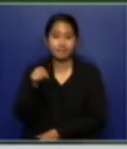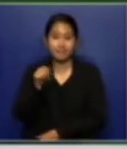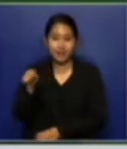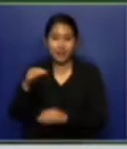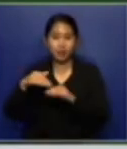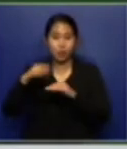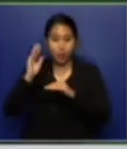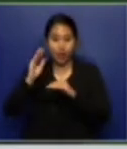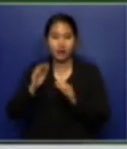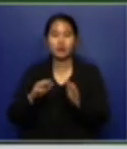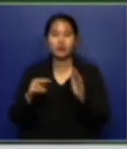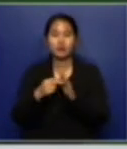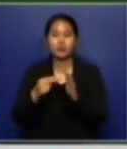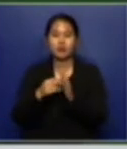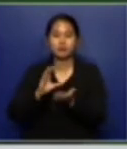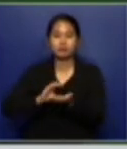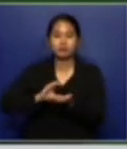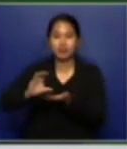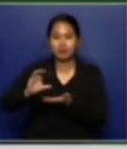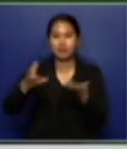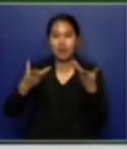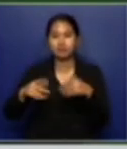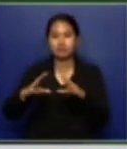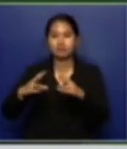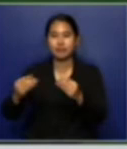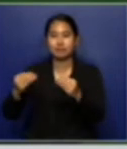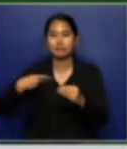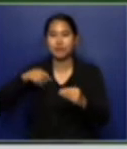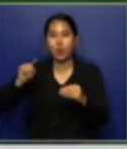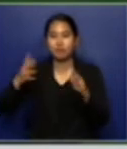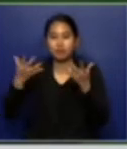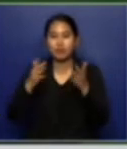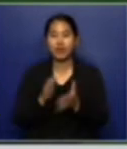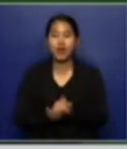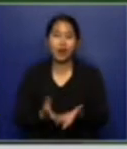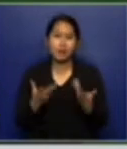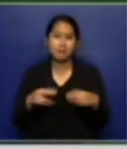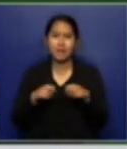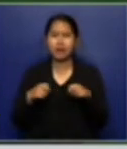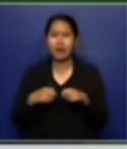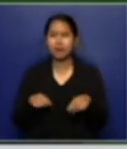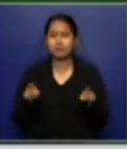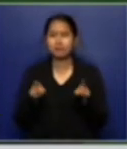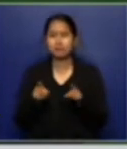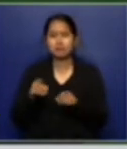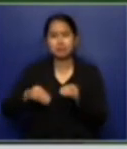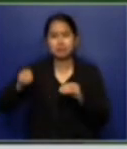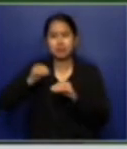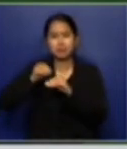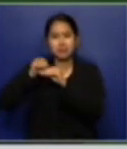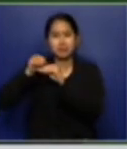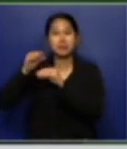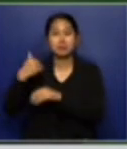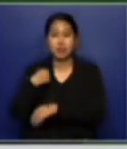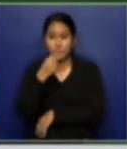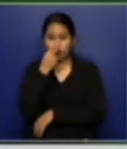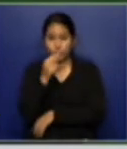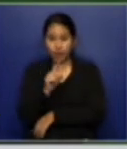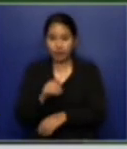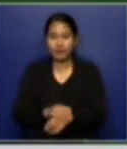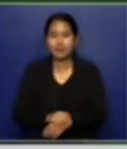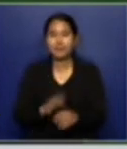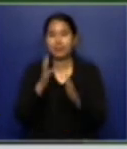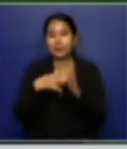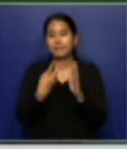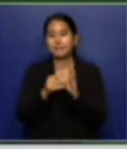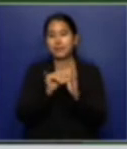ายทั้งหมดถูกใช้ไปแล้วไม่เกิดประโยชน์อย่างไรซ้ำร้ายนะคะปัญหายังเกิดมากขึ้นกว่าเดิมดูนะคะว่า3ยุทธศ